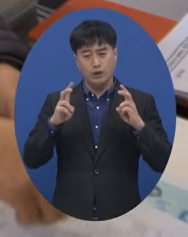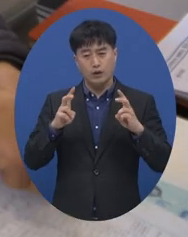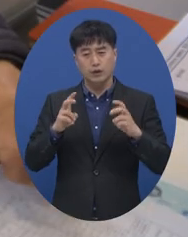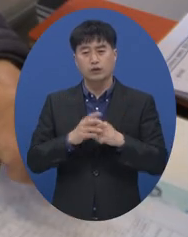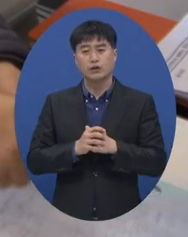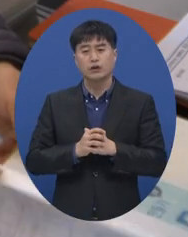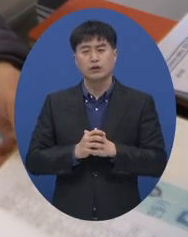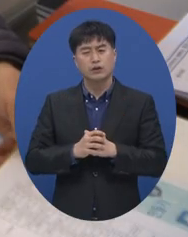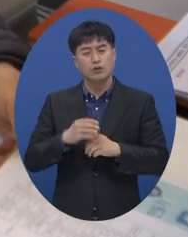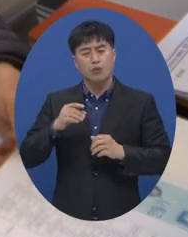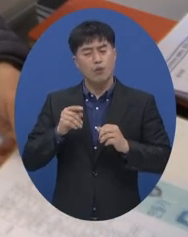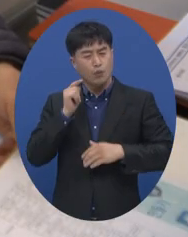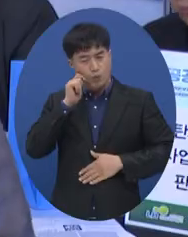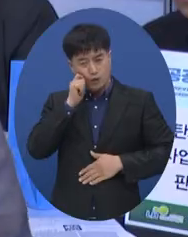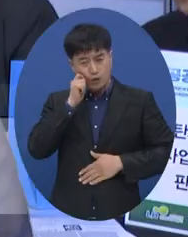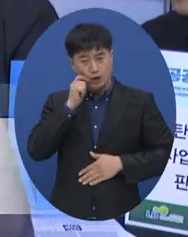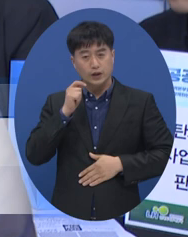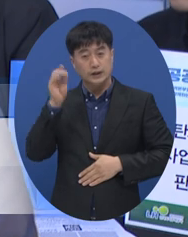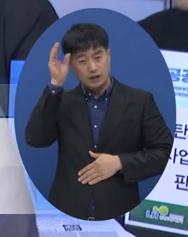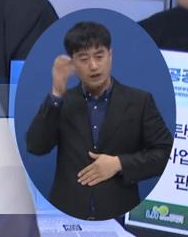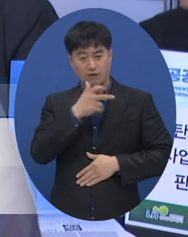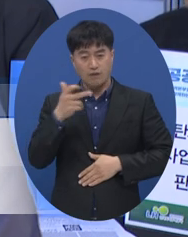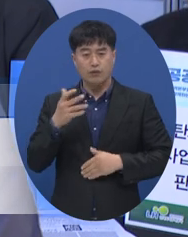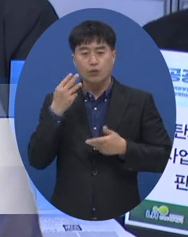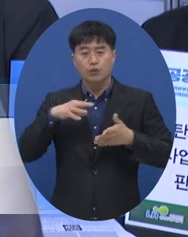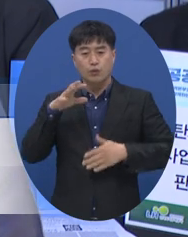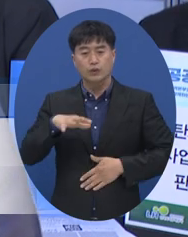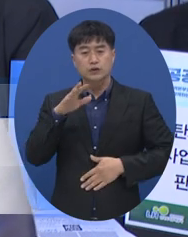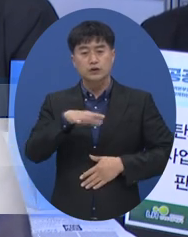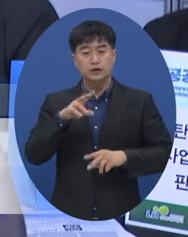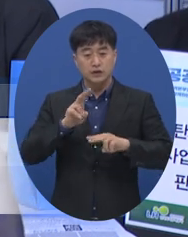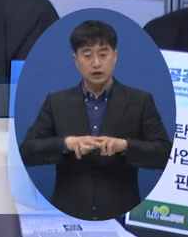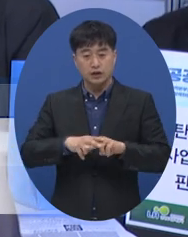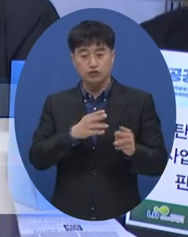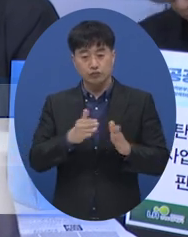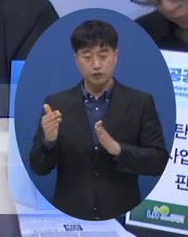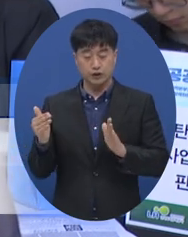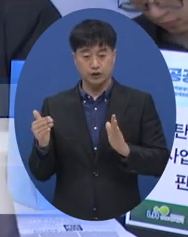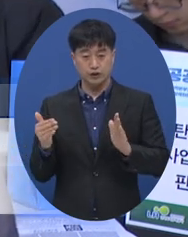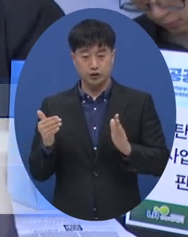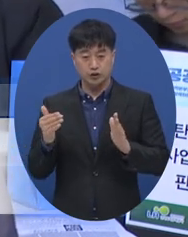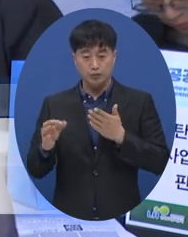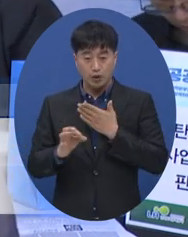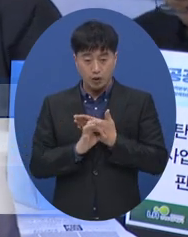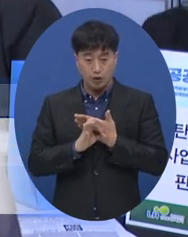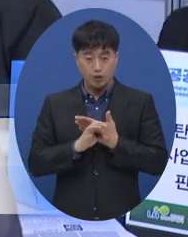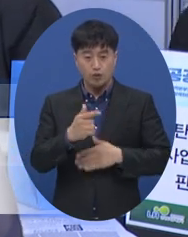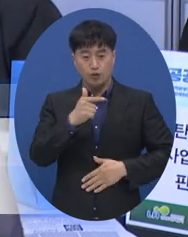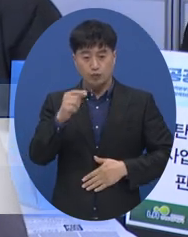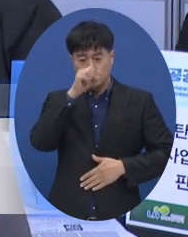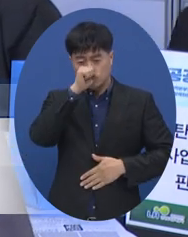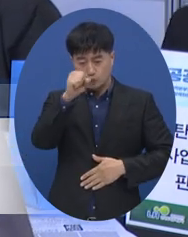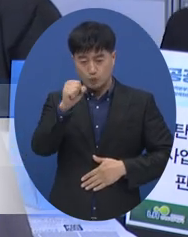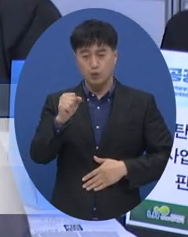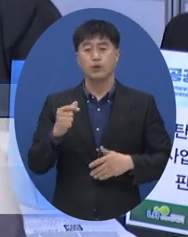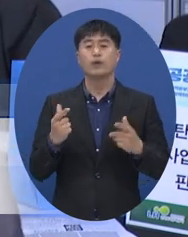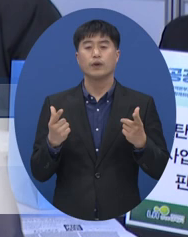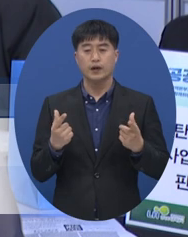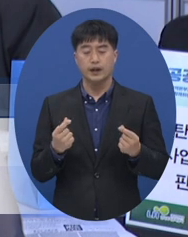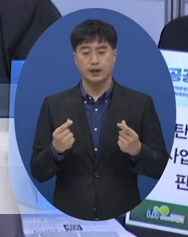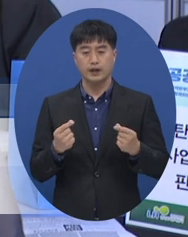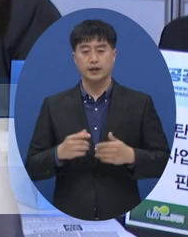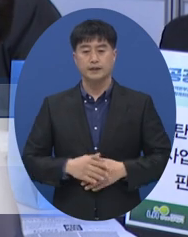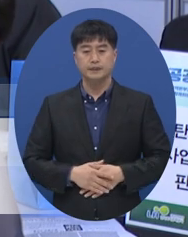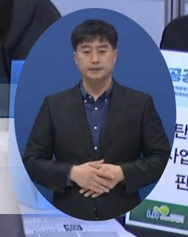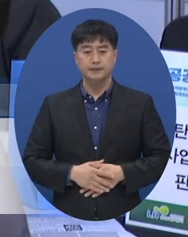이번 행사의 거는 기대가 큽니다 경기도에서 이런 자리를 만 마련 해 주시면 제가 너무 좋은